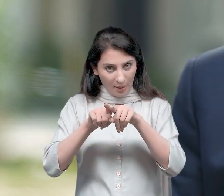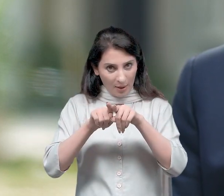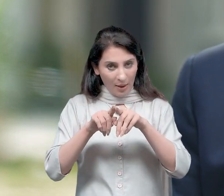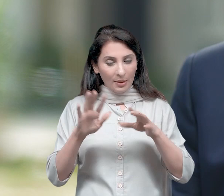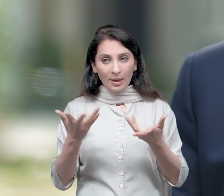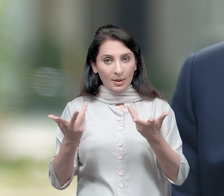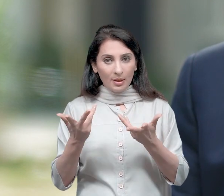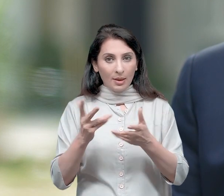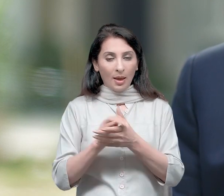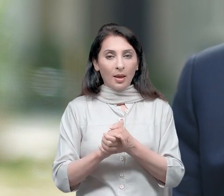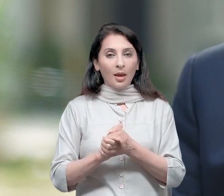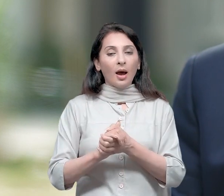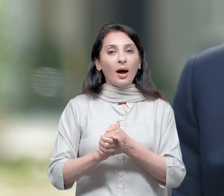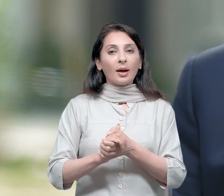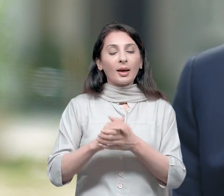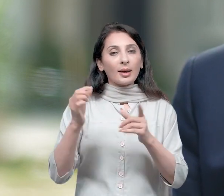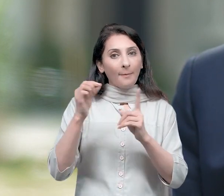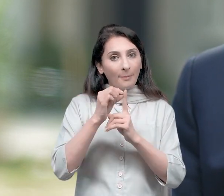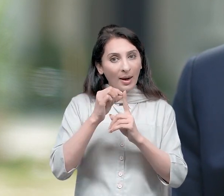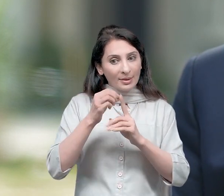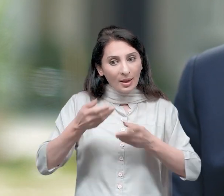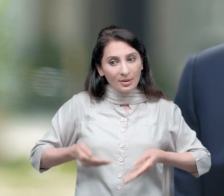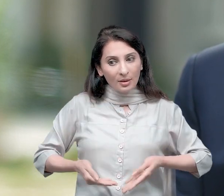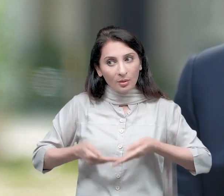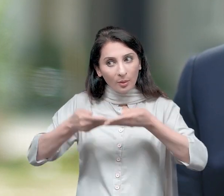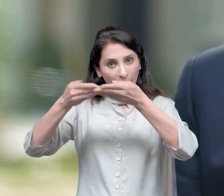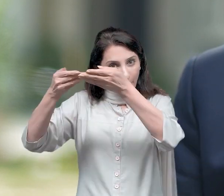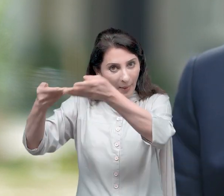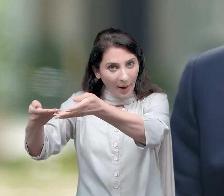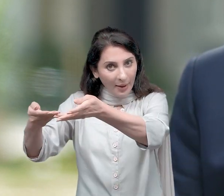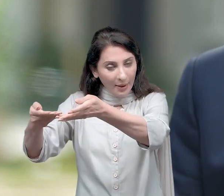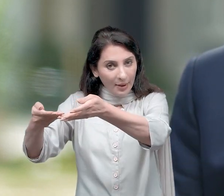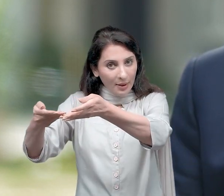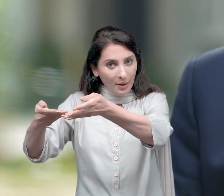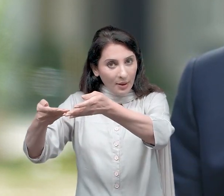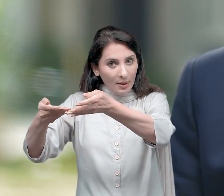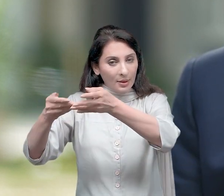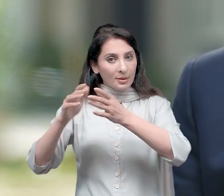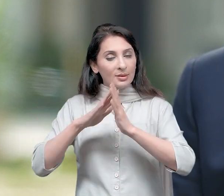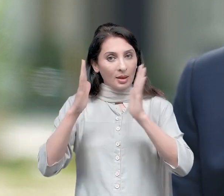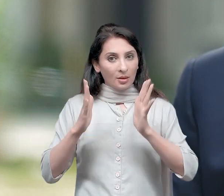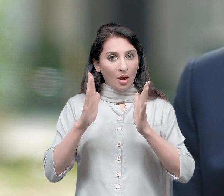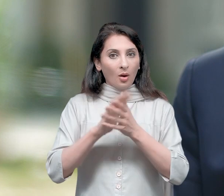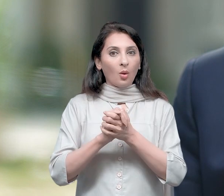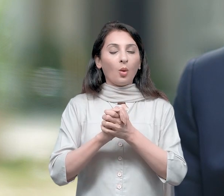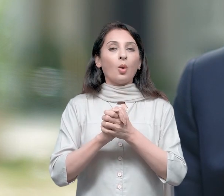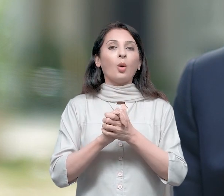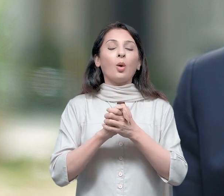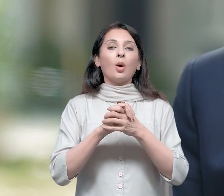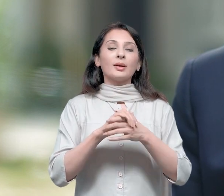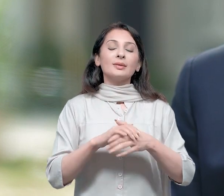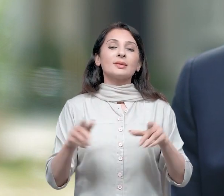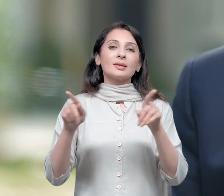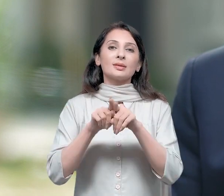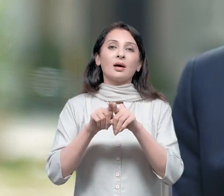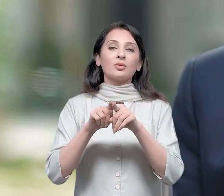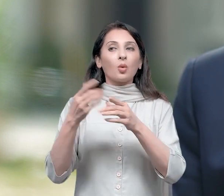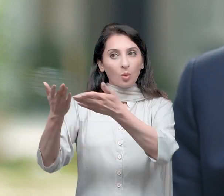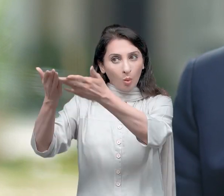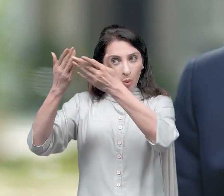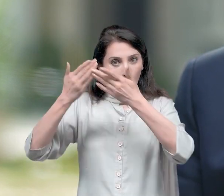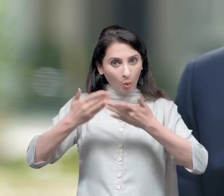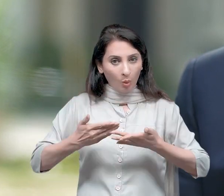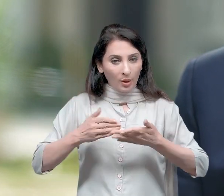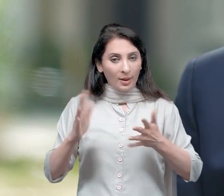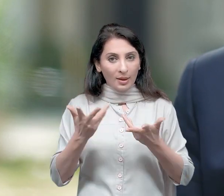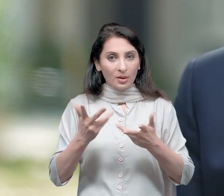گی تو ہمارے پاس اس کی پیمنٹ کے لیے وسائل کم ہوتے جاتے ہیں اور اس سے